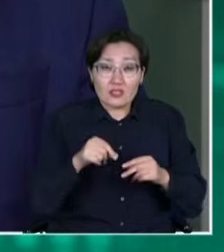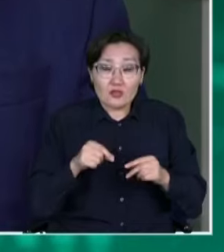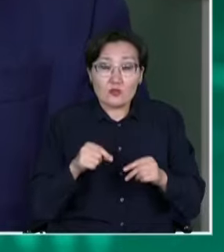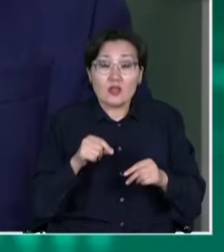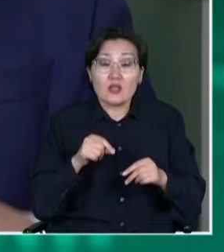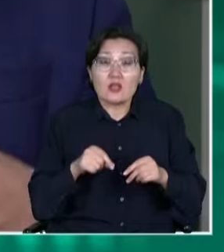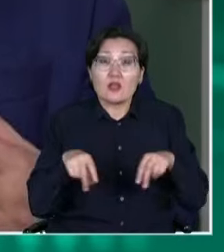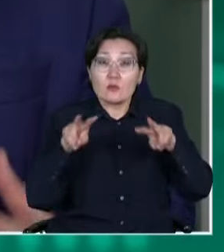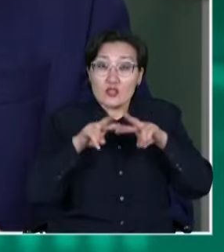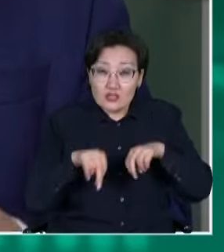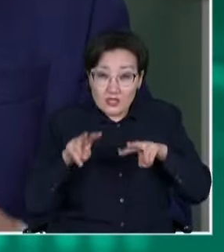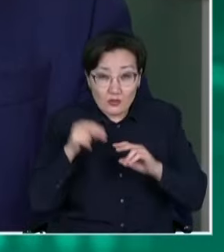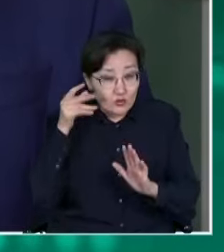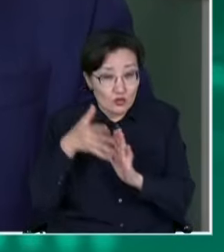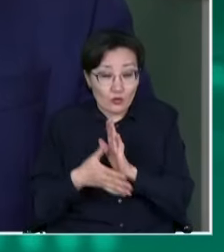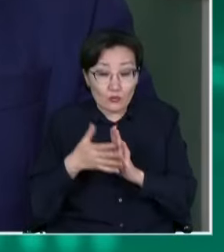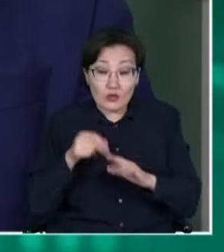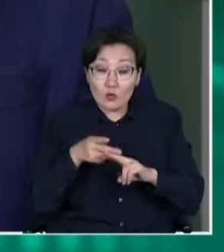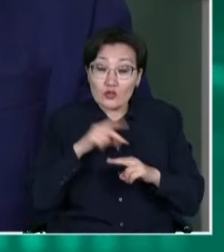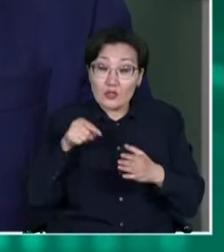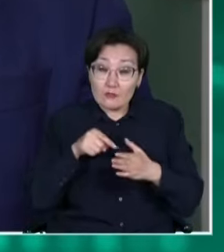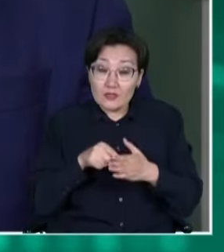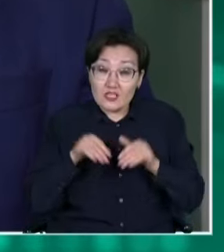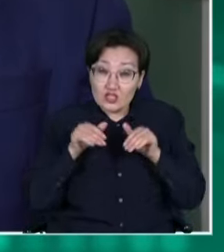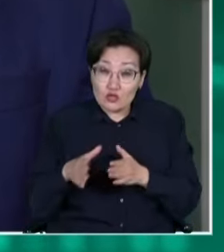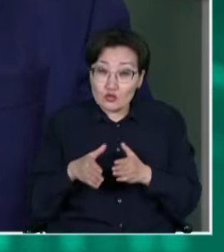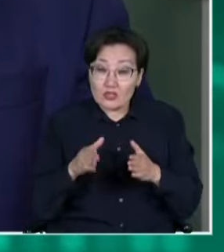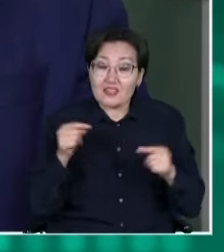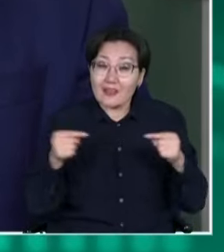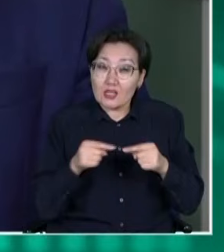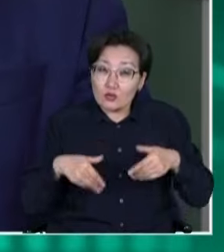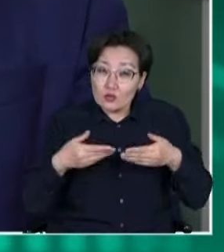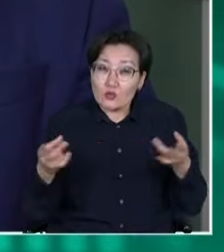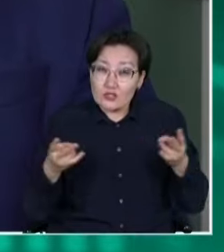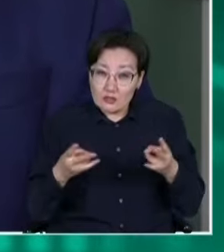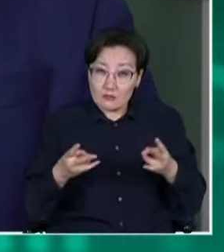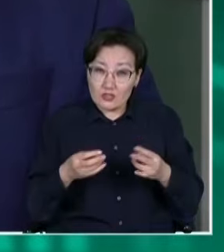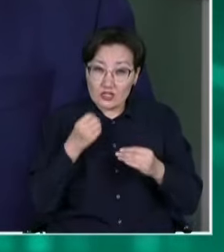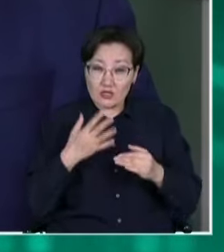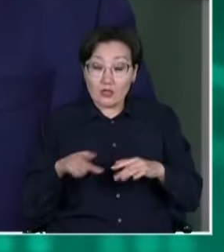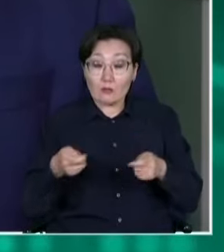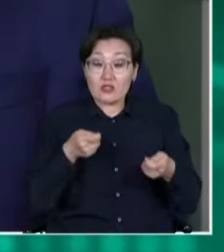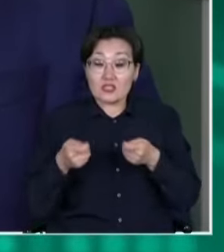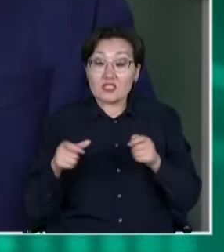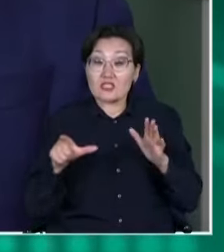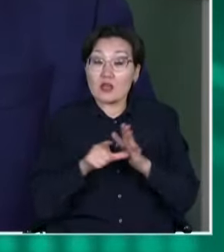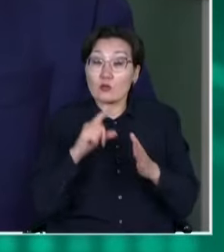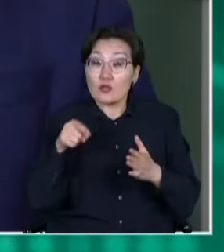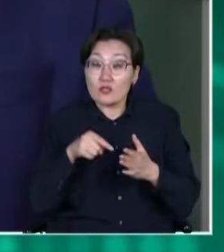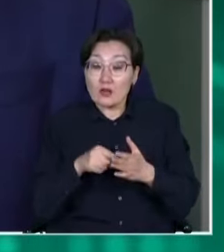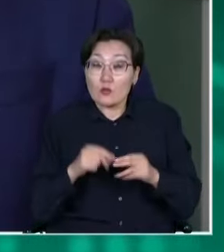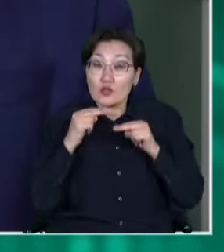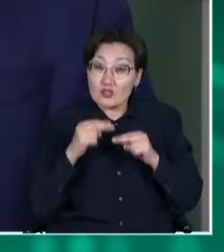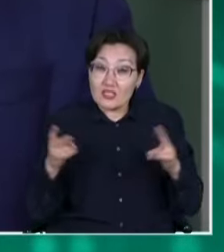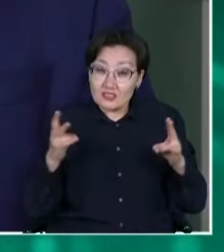айқындалып, осы мәселелердің барлығын шешу жолдары нақты ұсынылуы керек деп есептеймін. Жақсы, президент салық мәселесіне көңіл